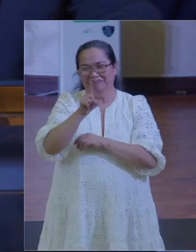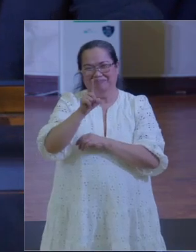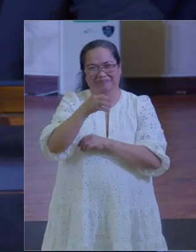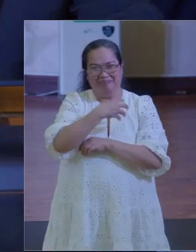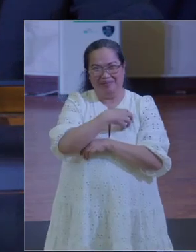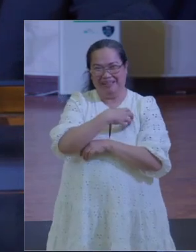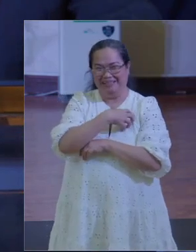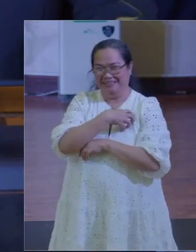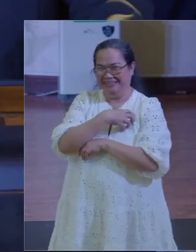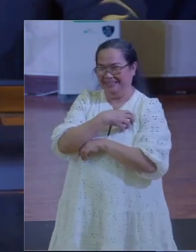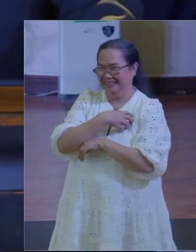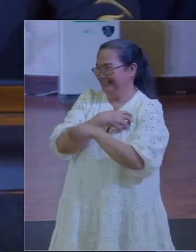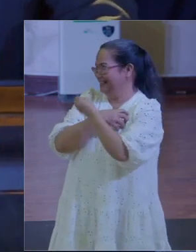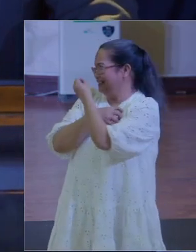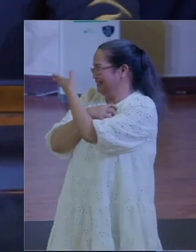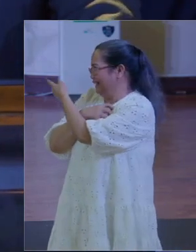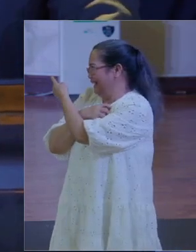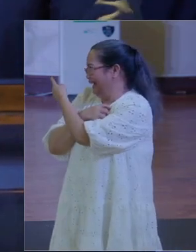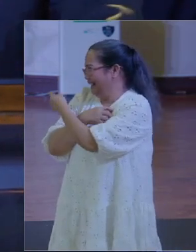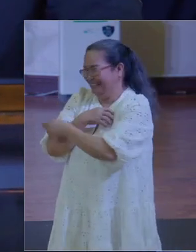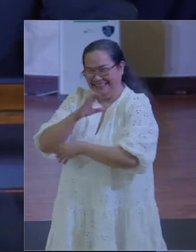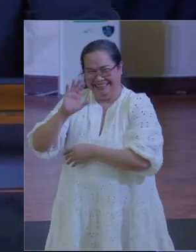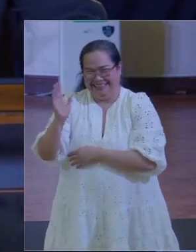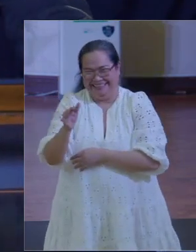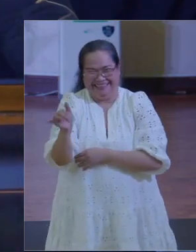ako. Binibigay naman. So,